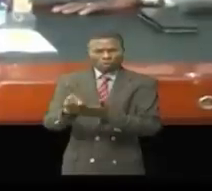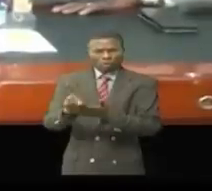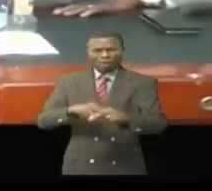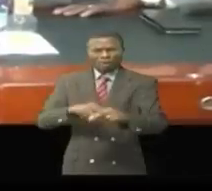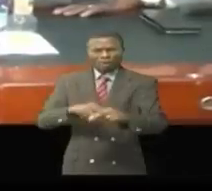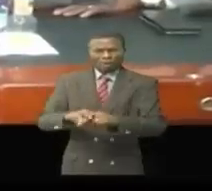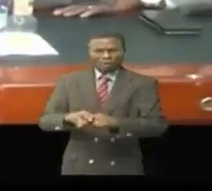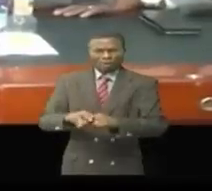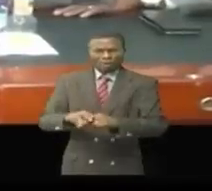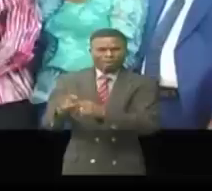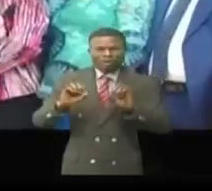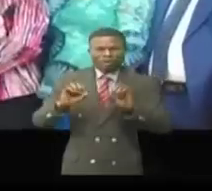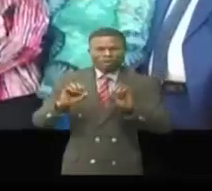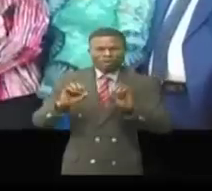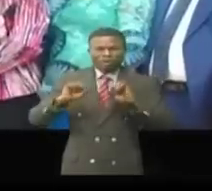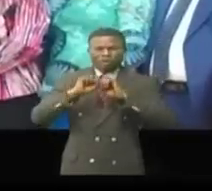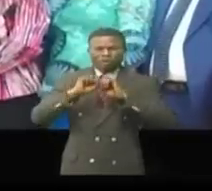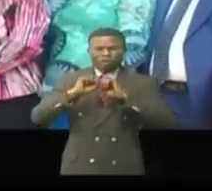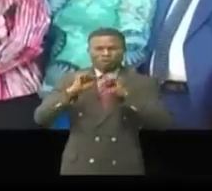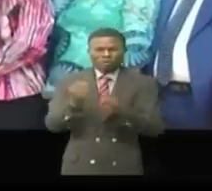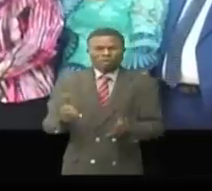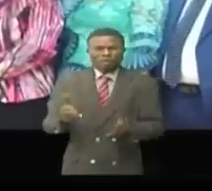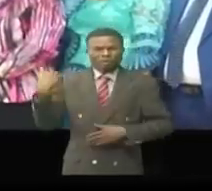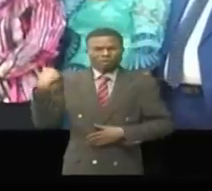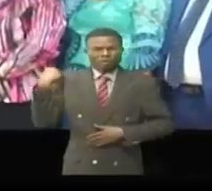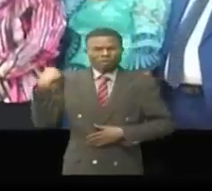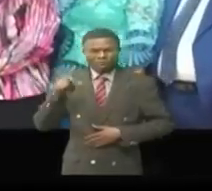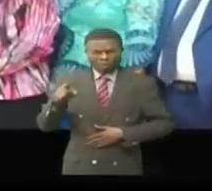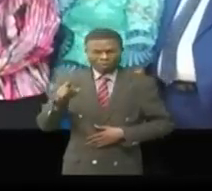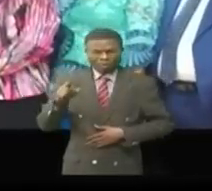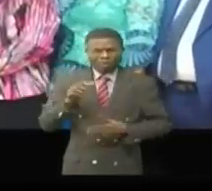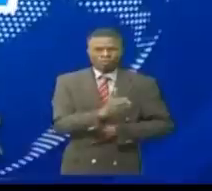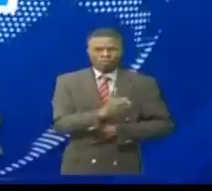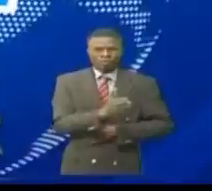sécurité sociale des agents publics de l'État, CNSAP.